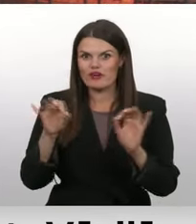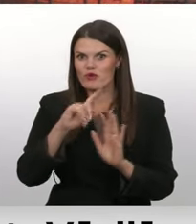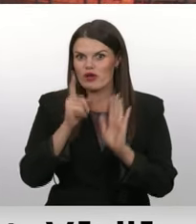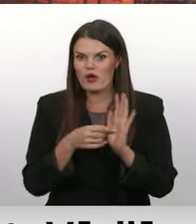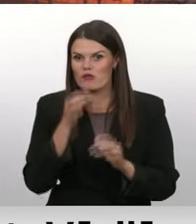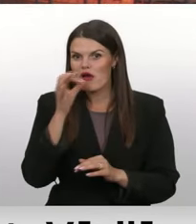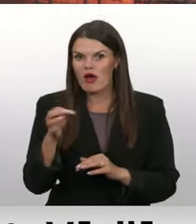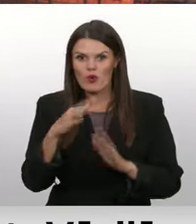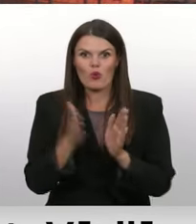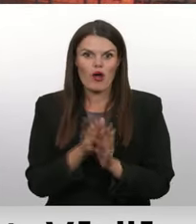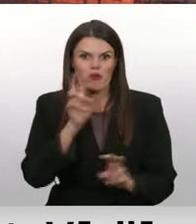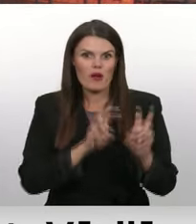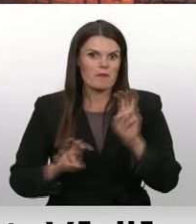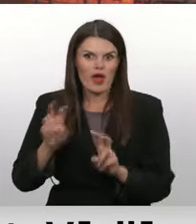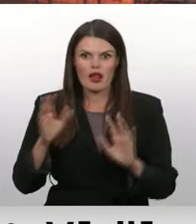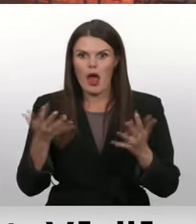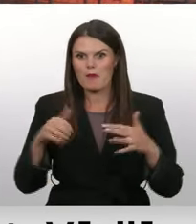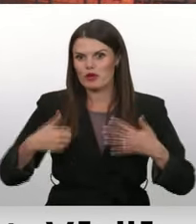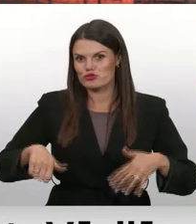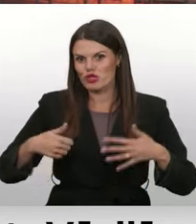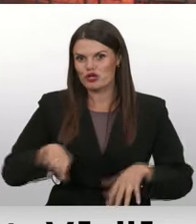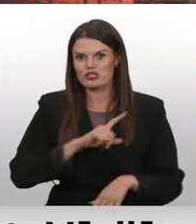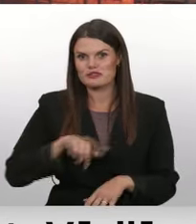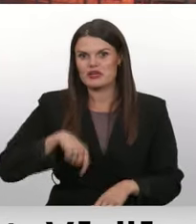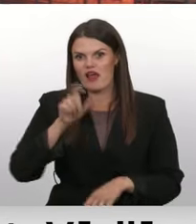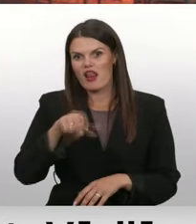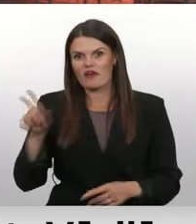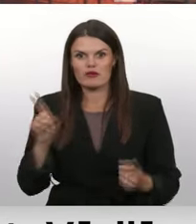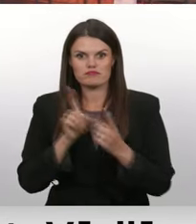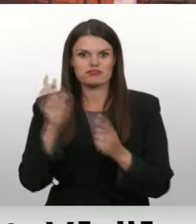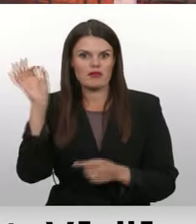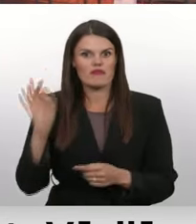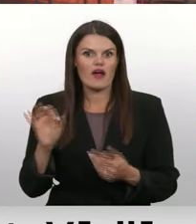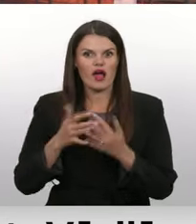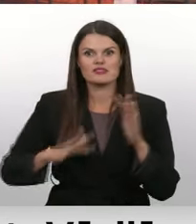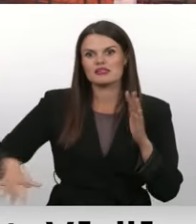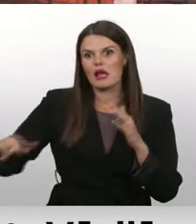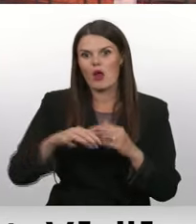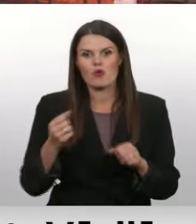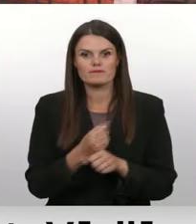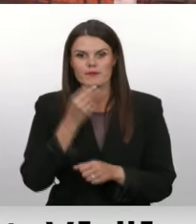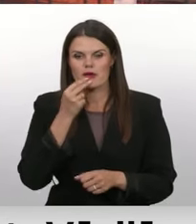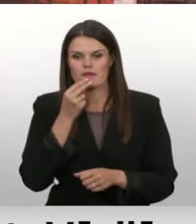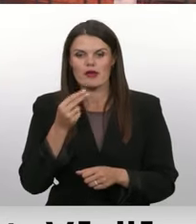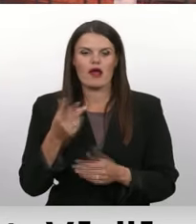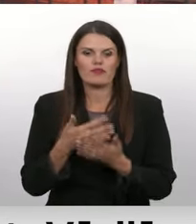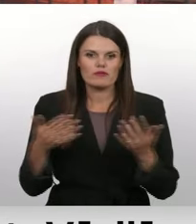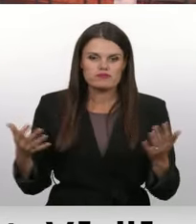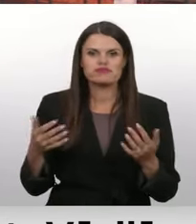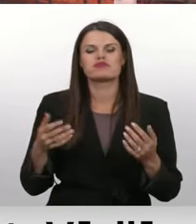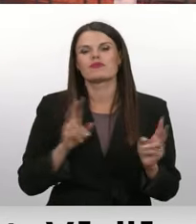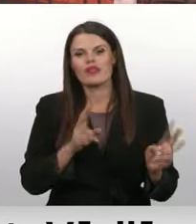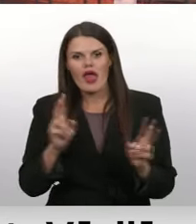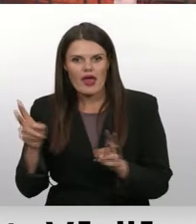jautājumu atbildi kopīgi meklēja ap 60 latviešu, kuri satikās Vācijas laukos, kur arī gatavoja pastalas, apguva biodēju